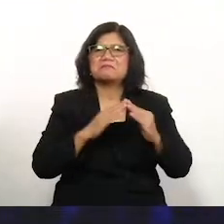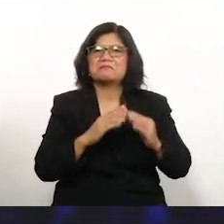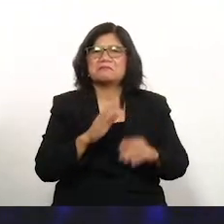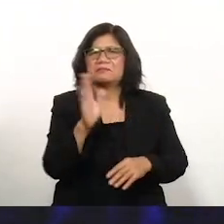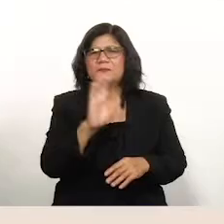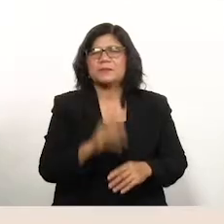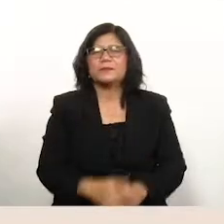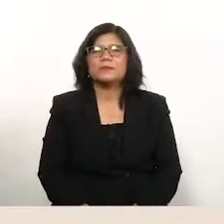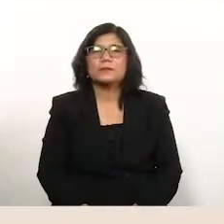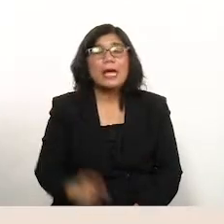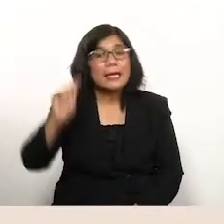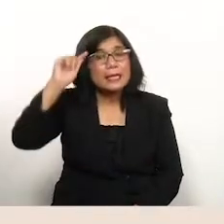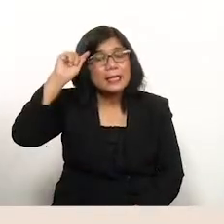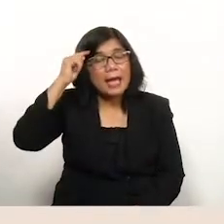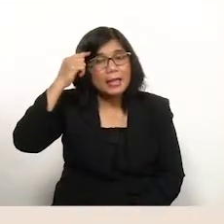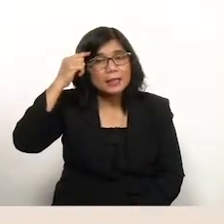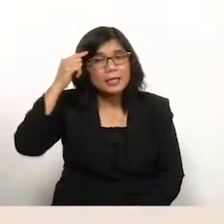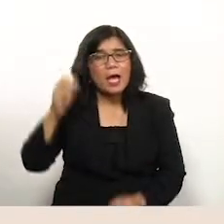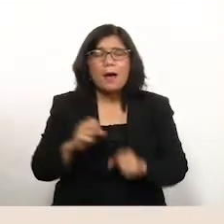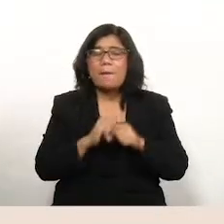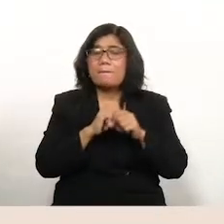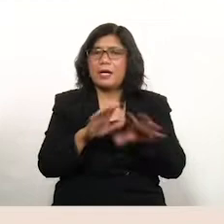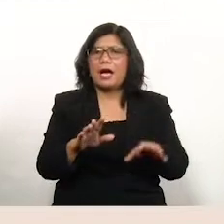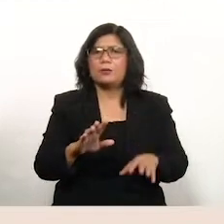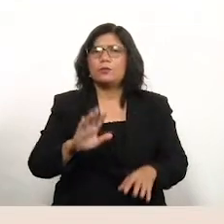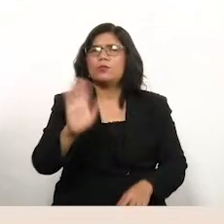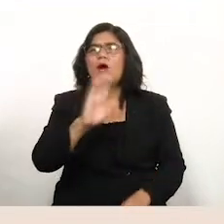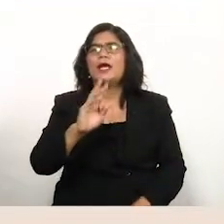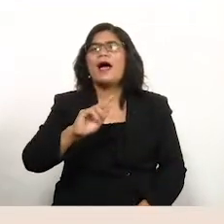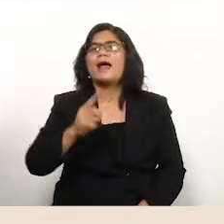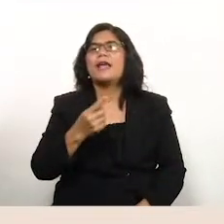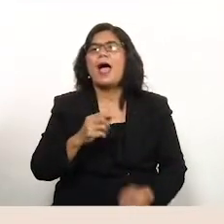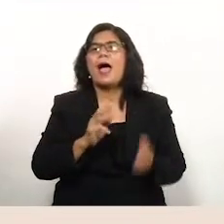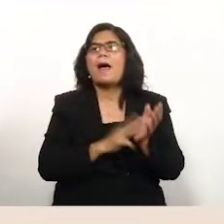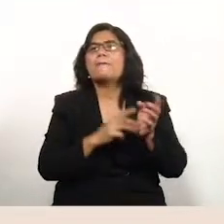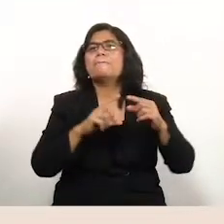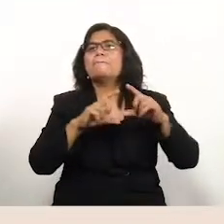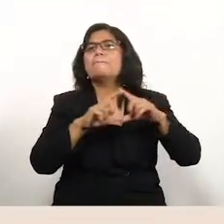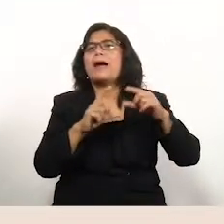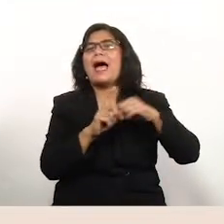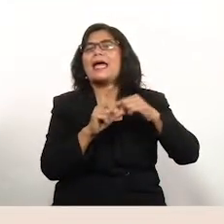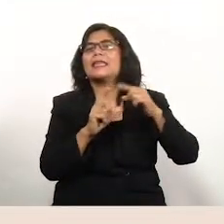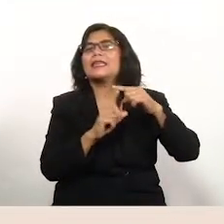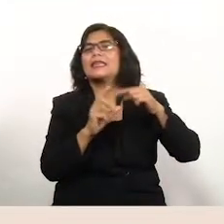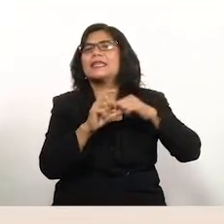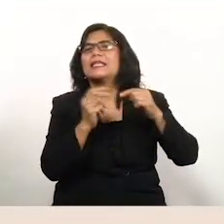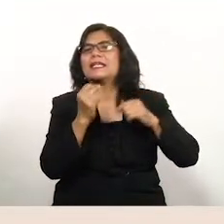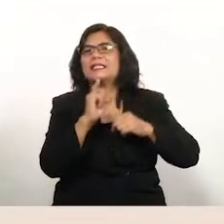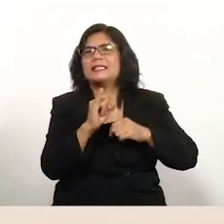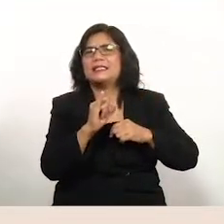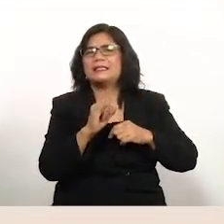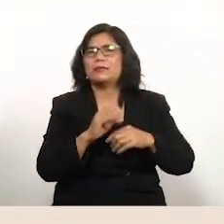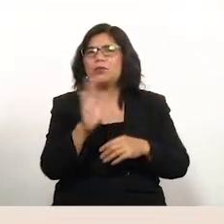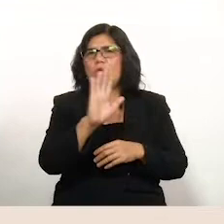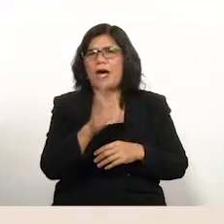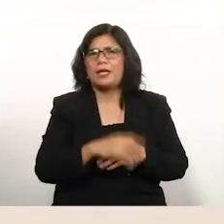Hai ingat Hai berkat bukan hanya sifatnya materi Hai namun materi juga bagian dari berkat secara umum